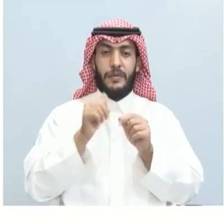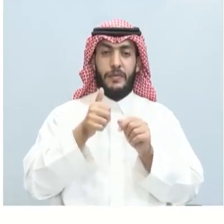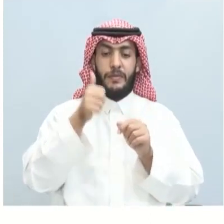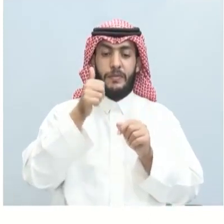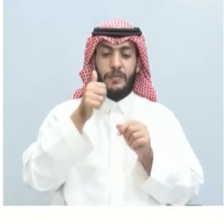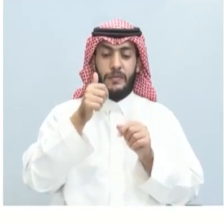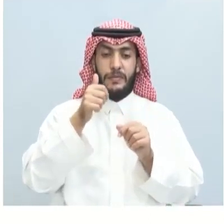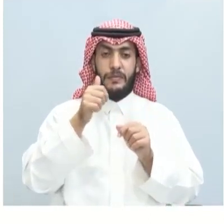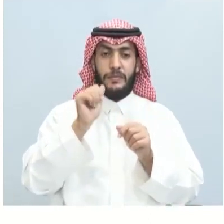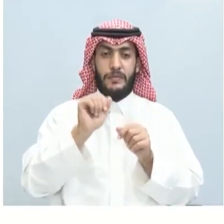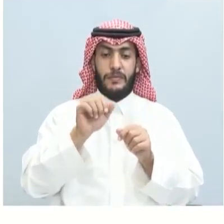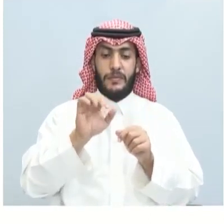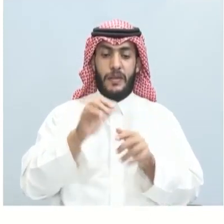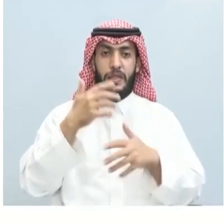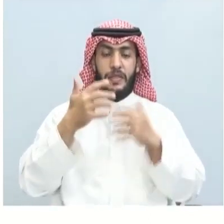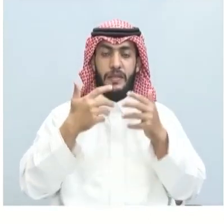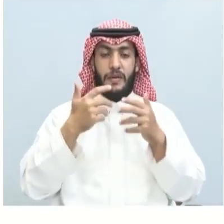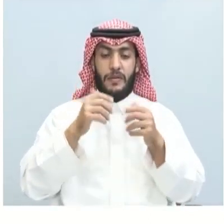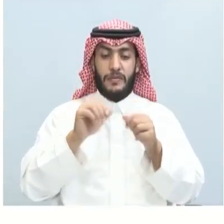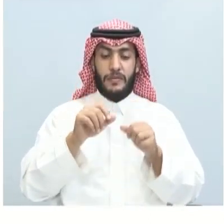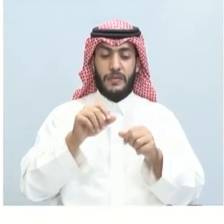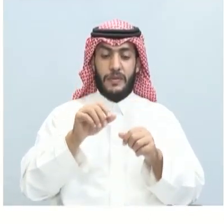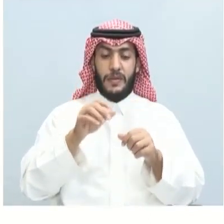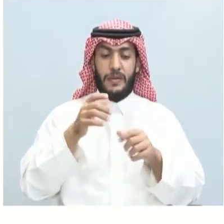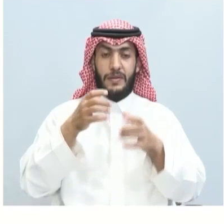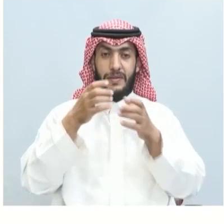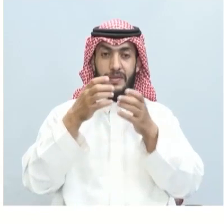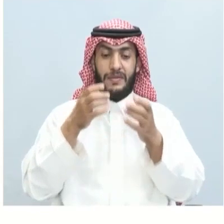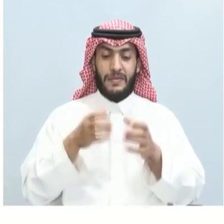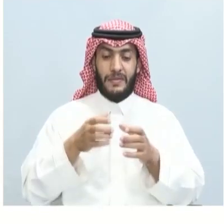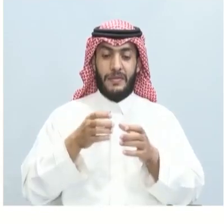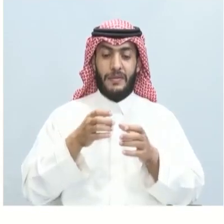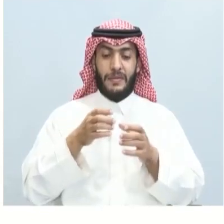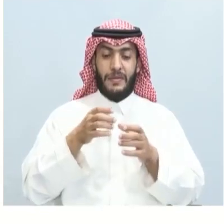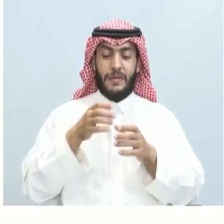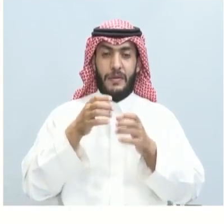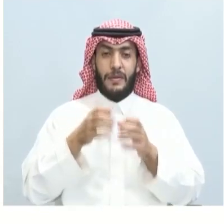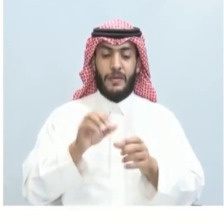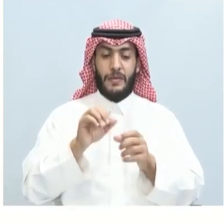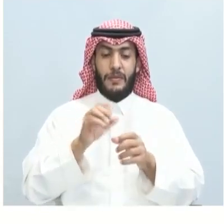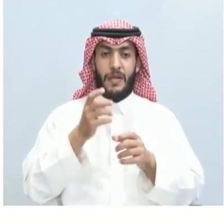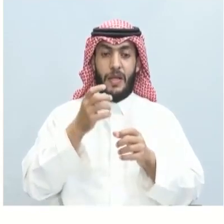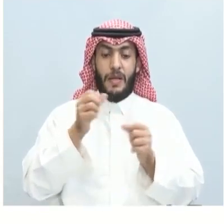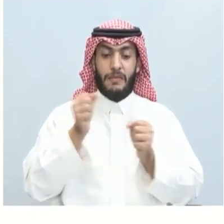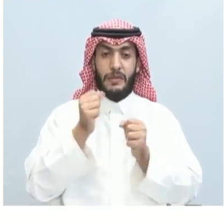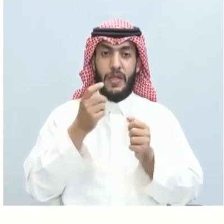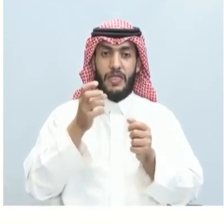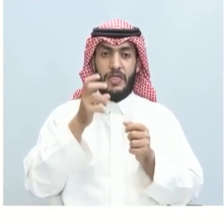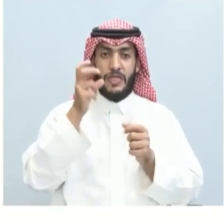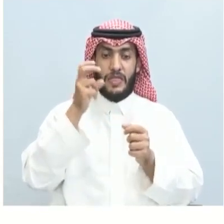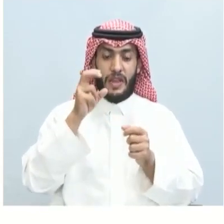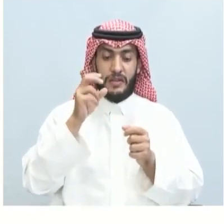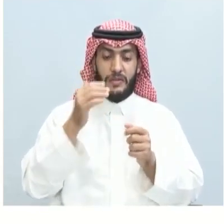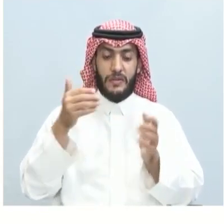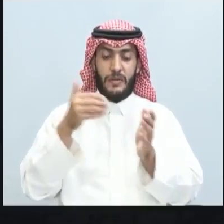حدث للتفاعل طبعا حمام بارد يقصد فيه اللي هو الثلج وماذا سيحدث